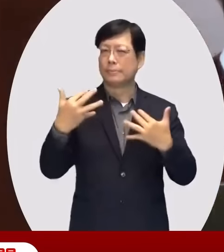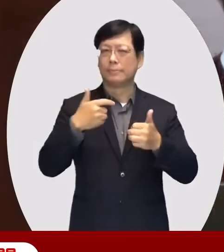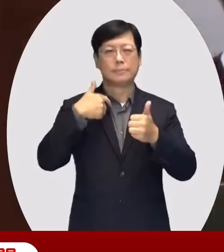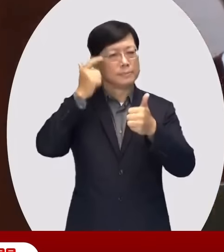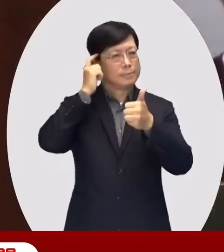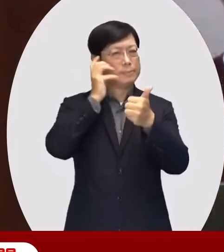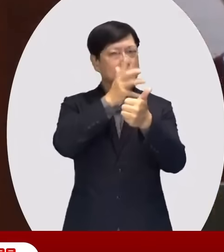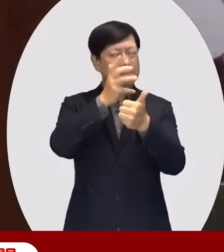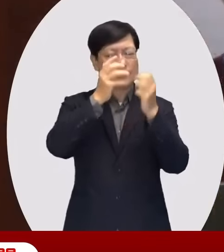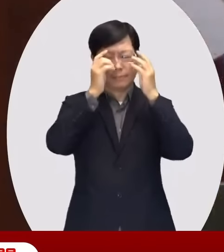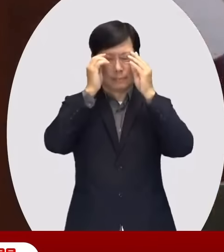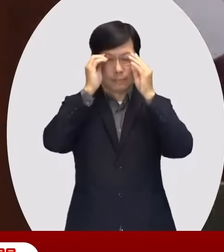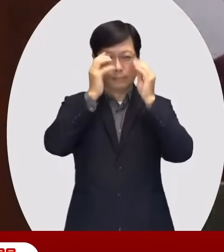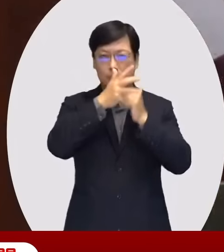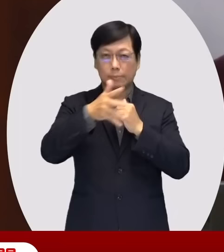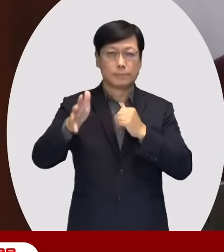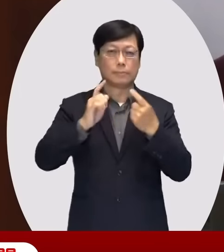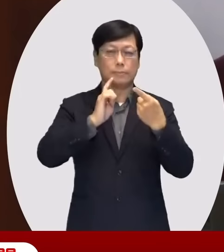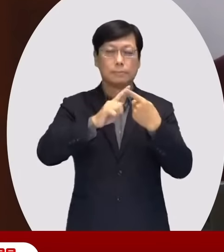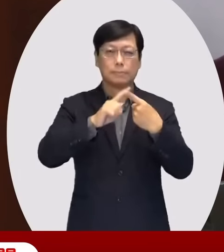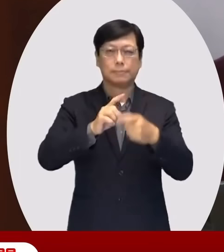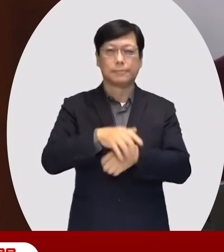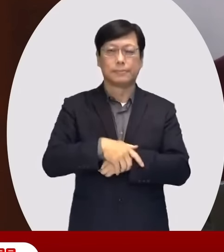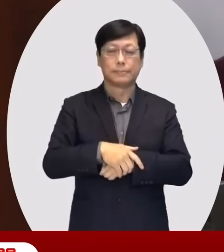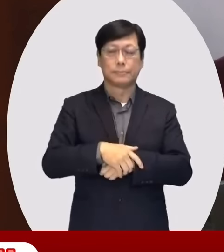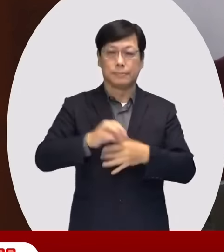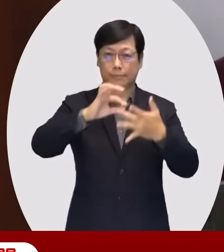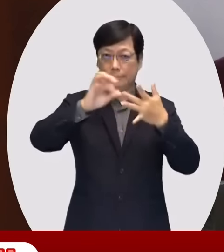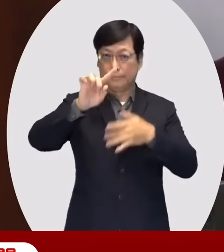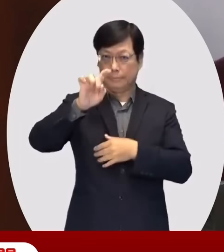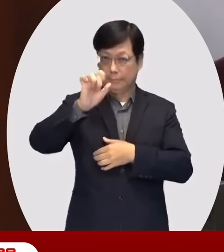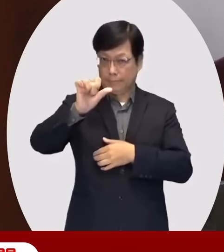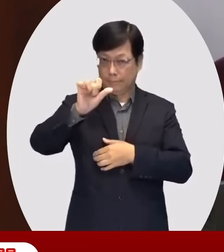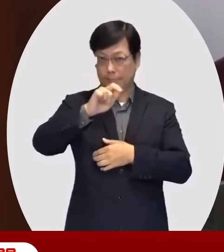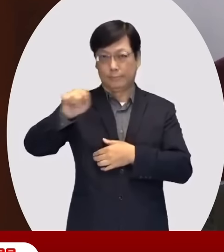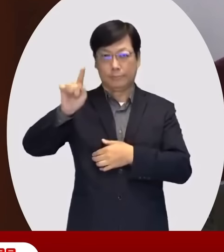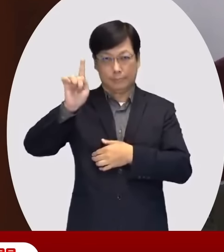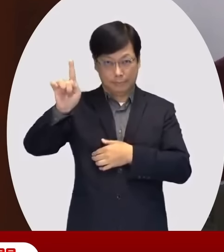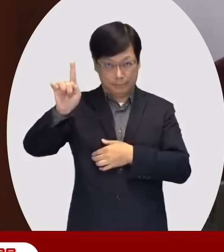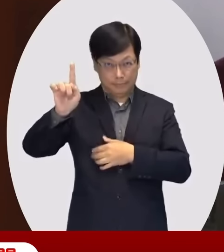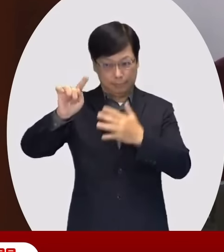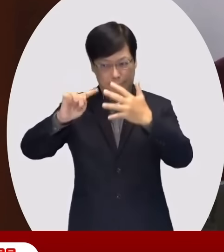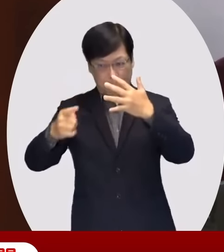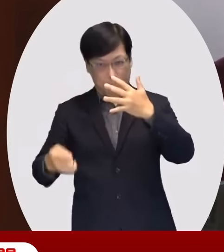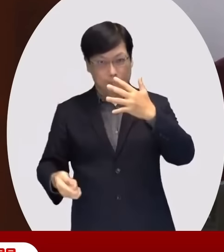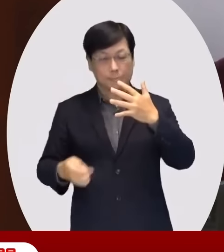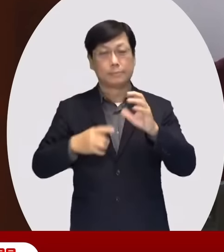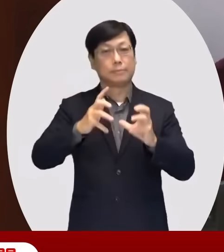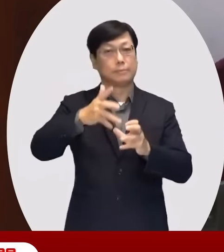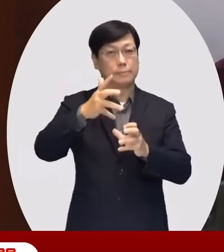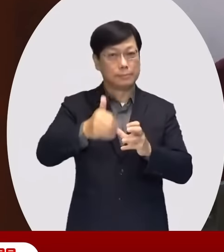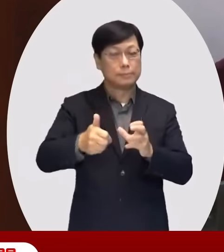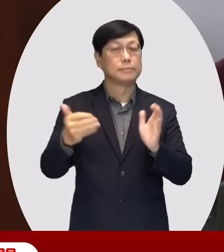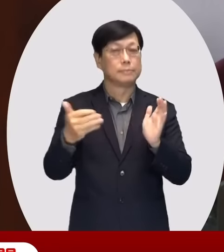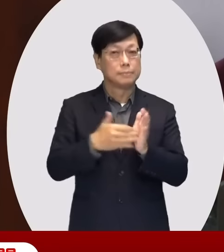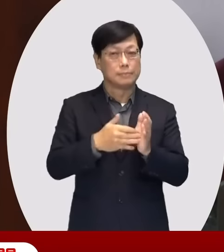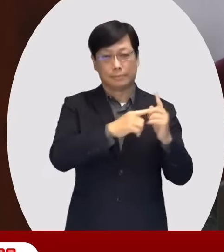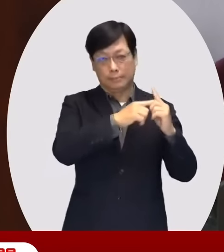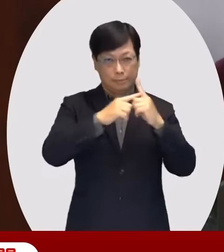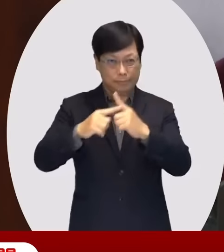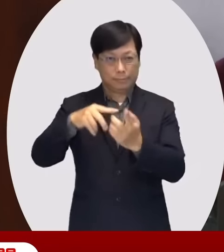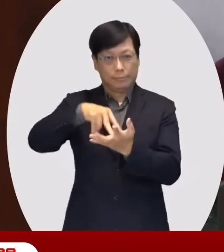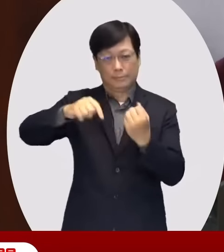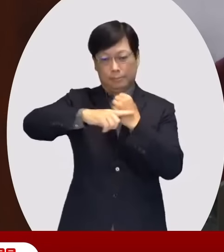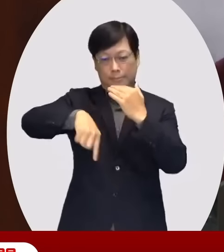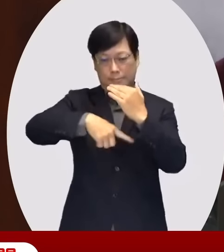题分别请教几位。第一个，就第15条之一以下的总统到立法